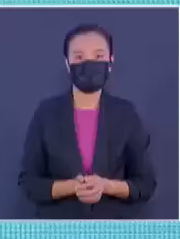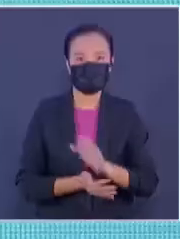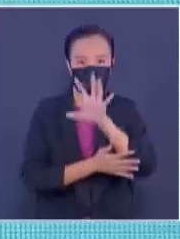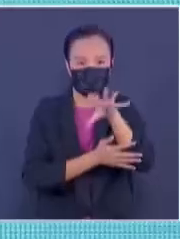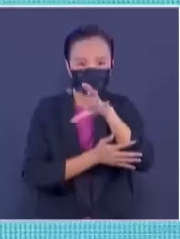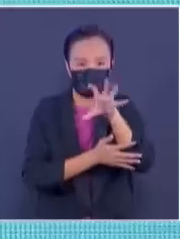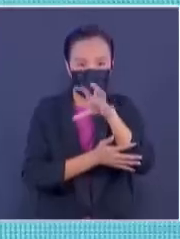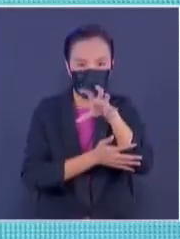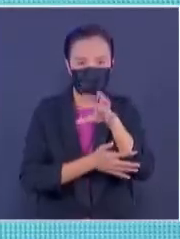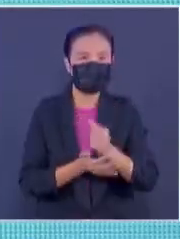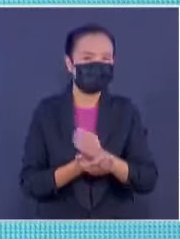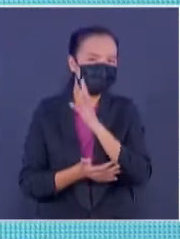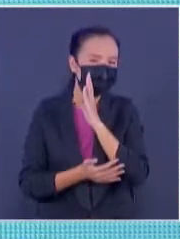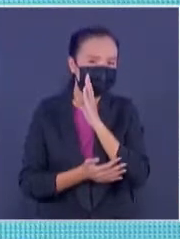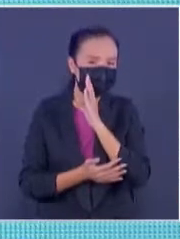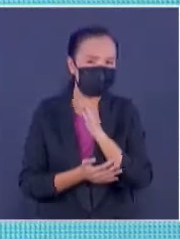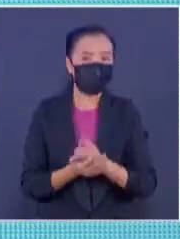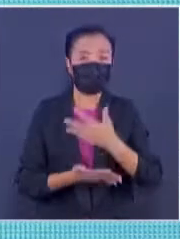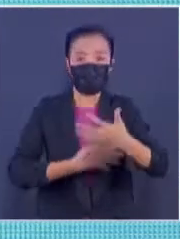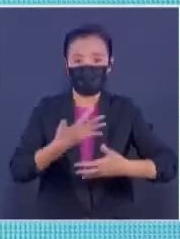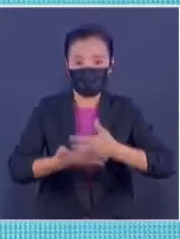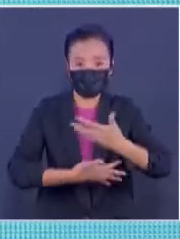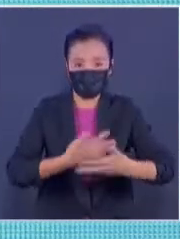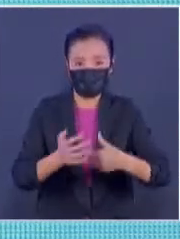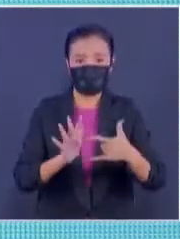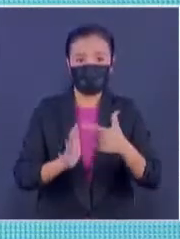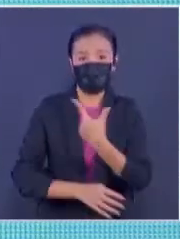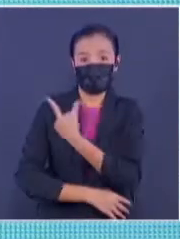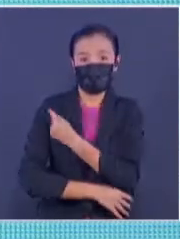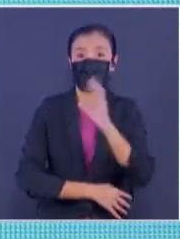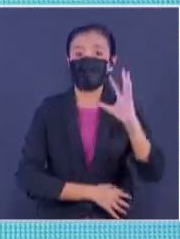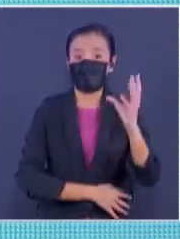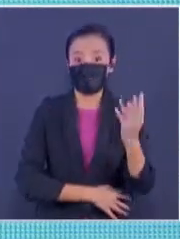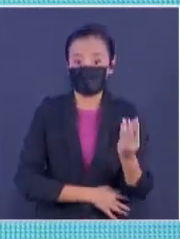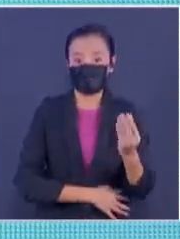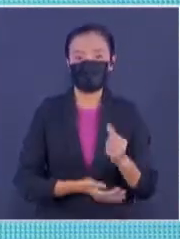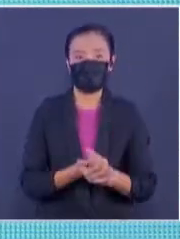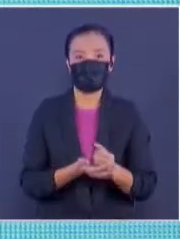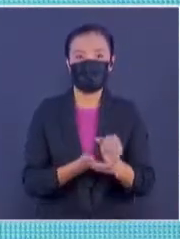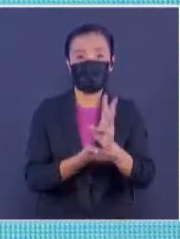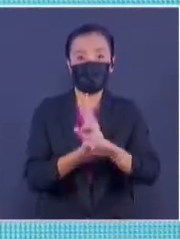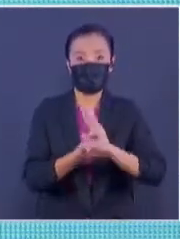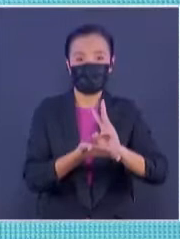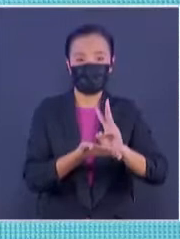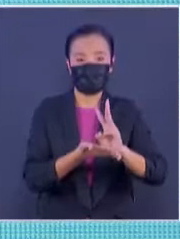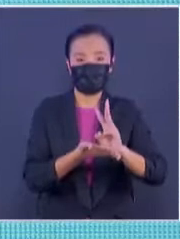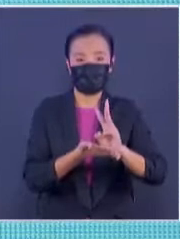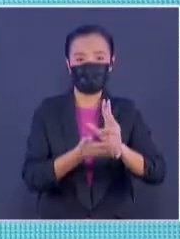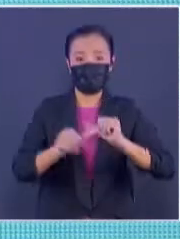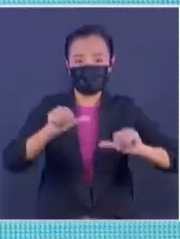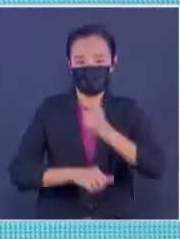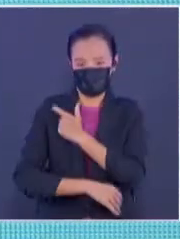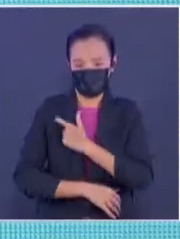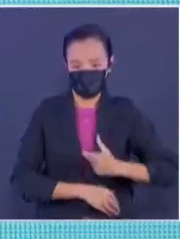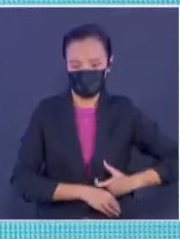อกลวงแอบอ้างมาจำหน่ายมาขายวัคซีนซิโนฟาร์มจากราชวิทยาลัยเนี่ยแหละฮะแล้วก็กลายเป็นว่ามีผู้หลงเชื่อนะ